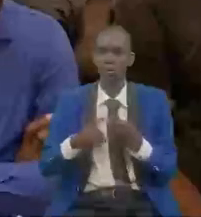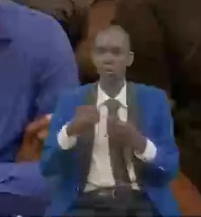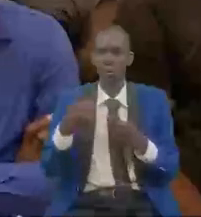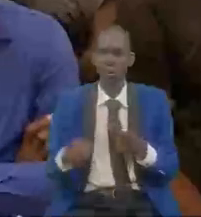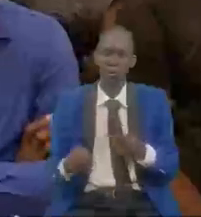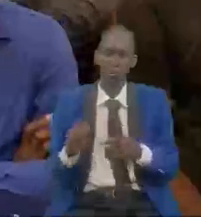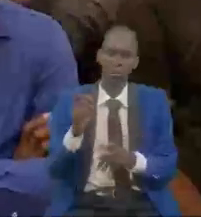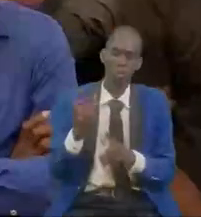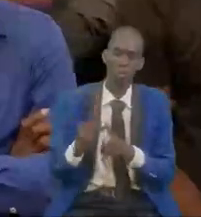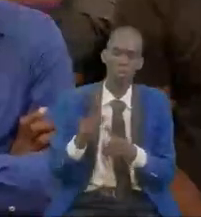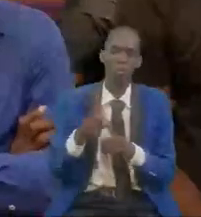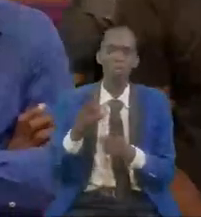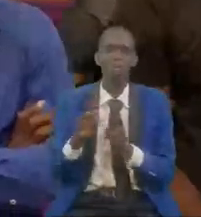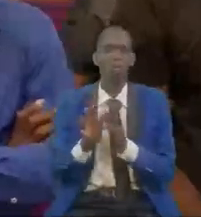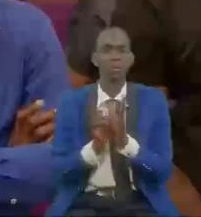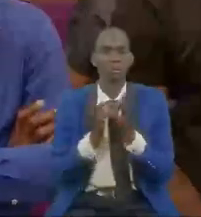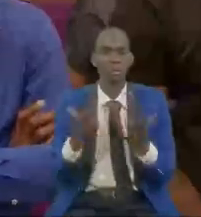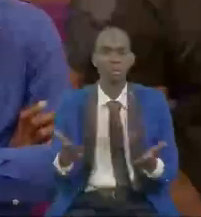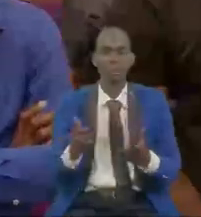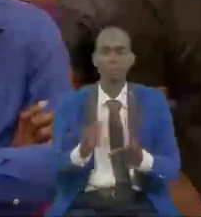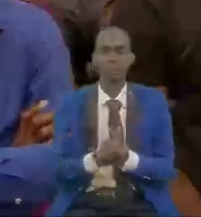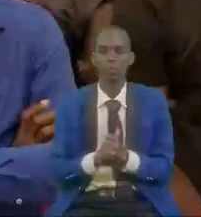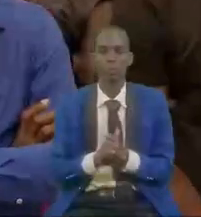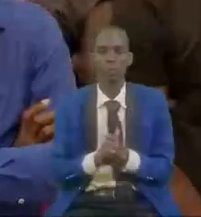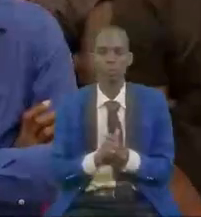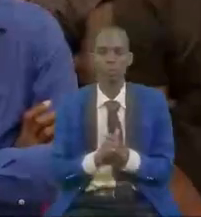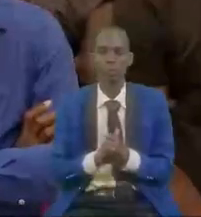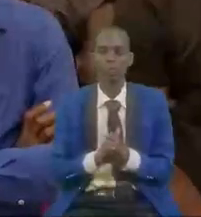À la parole de l'Écriture.